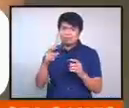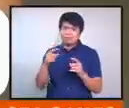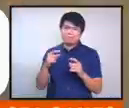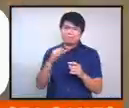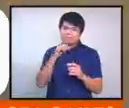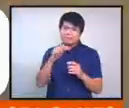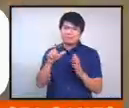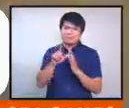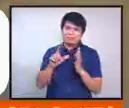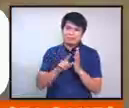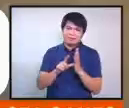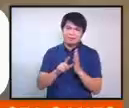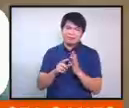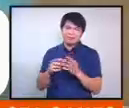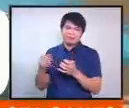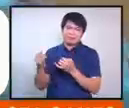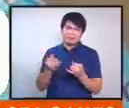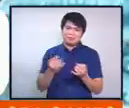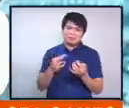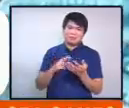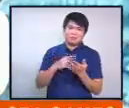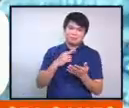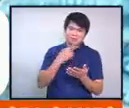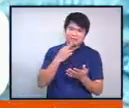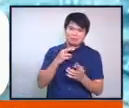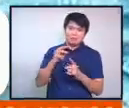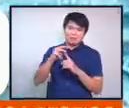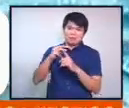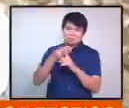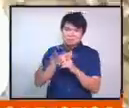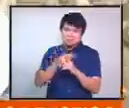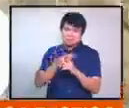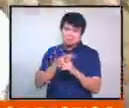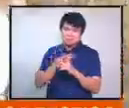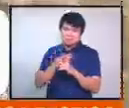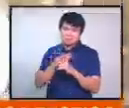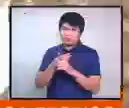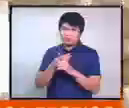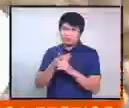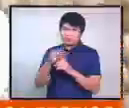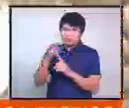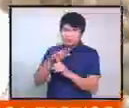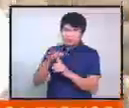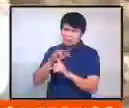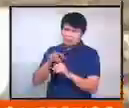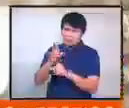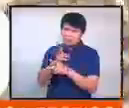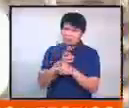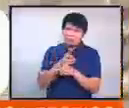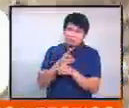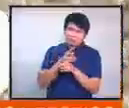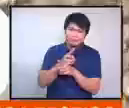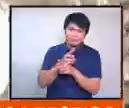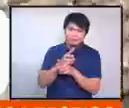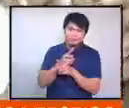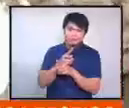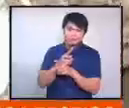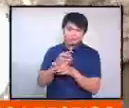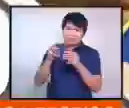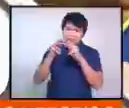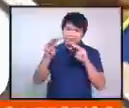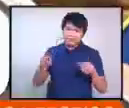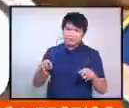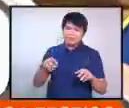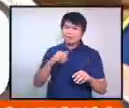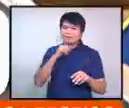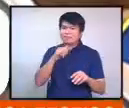bigas. Marso pa lang daw, under surveillance na ang nasabing warehouse. Kung hindi ka nakarehistro, labag yon sa